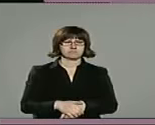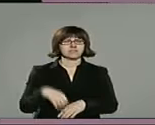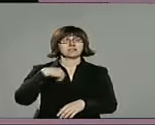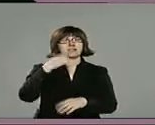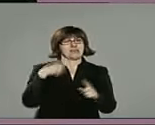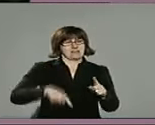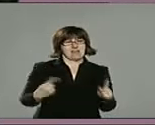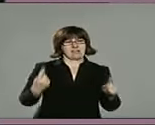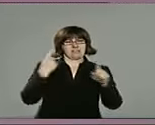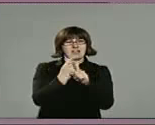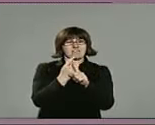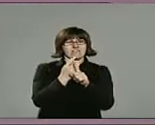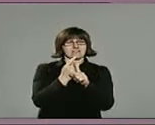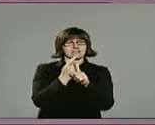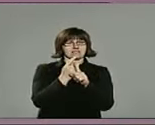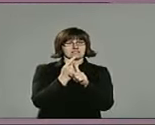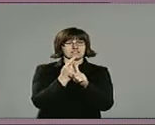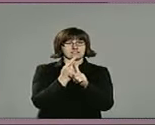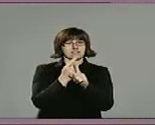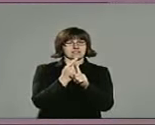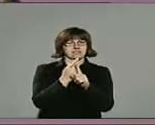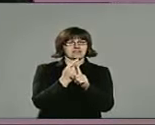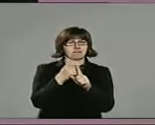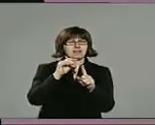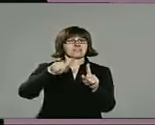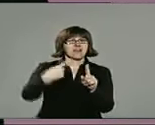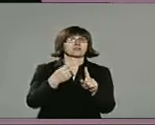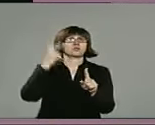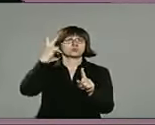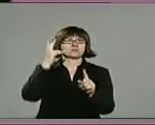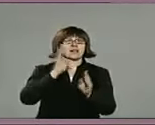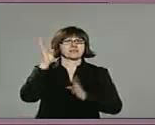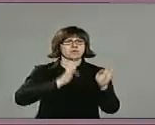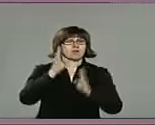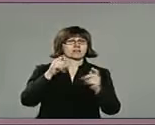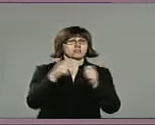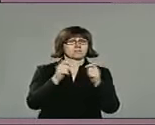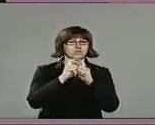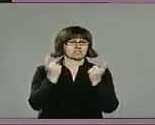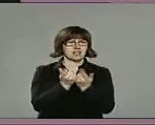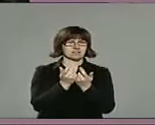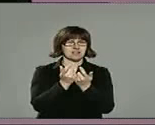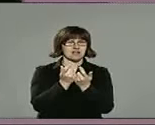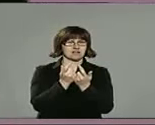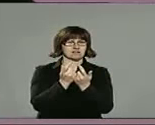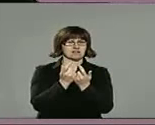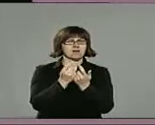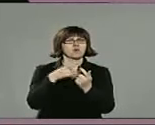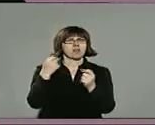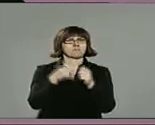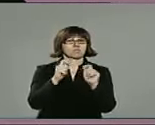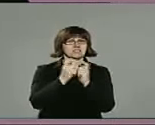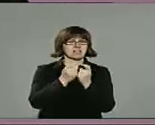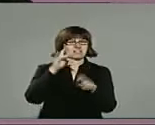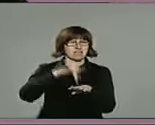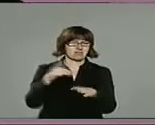Und er wird sich hier treffen mit dem, der dann sozialdemokratischer Bundeskanzler oder mit der sozialdemokratischen